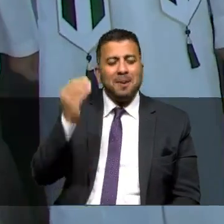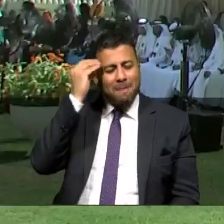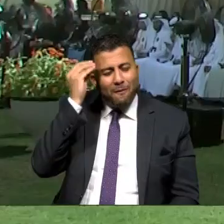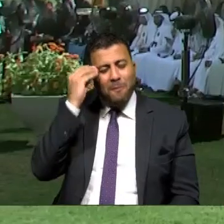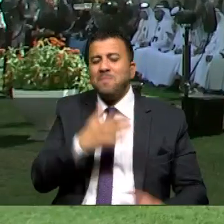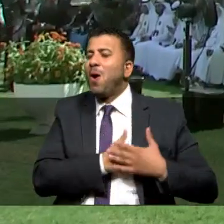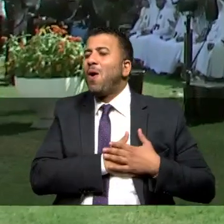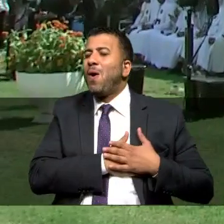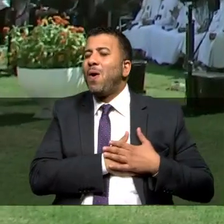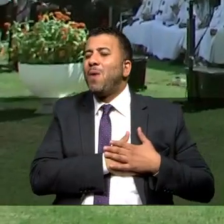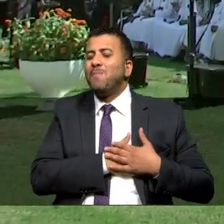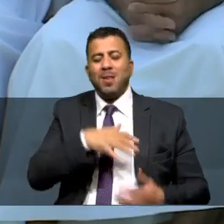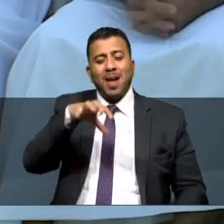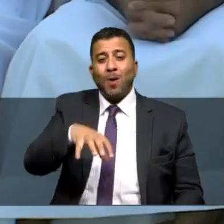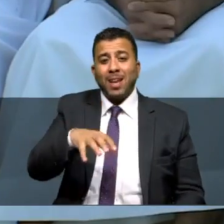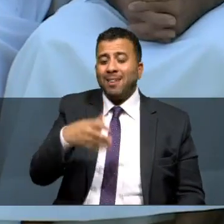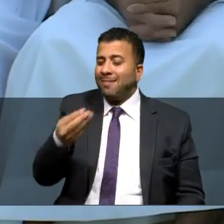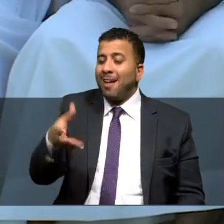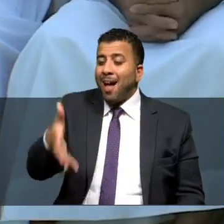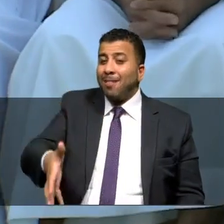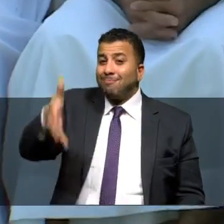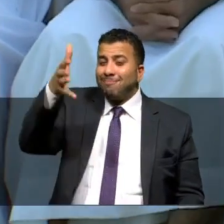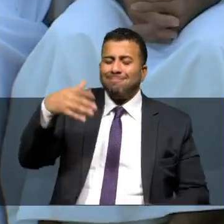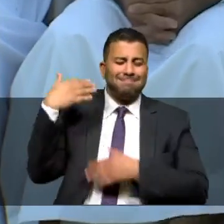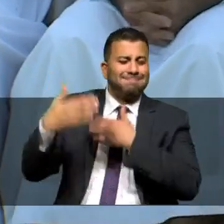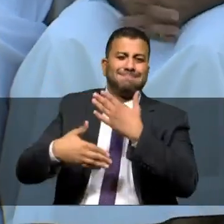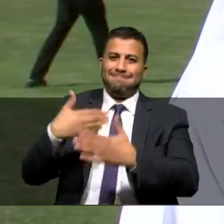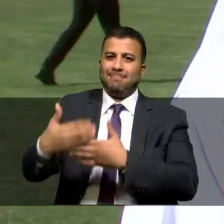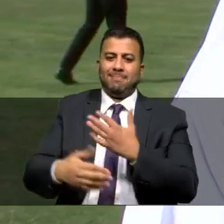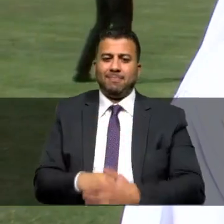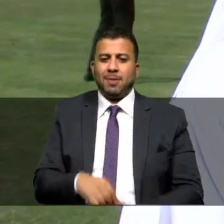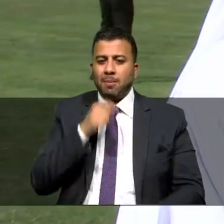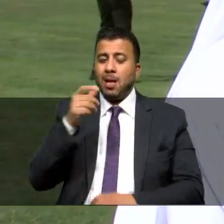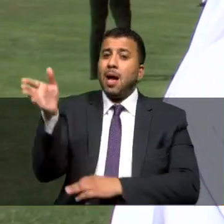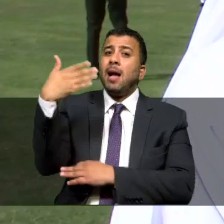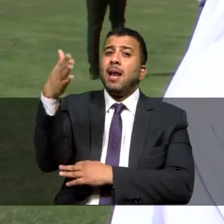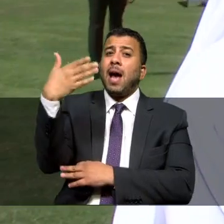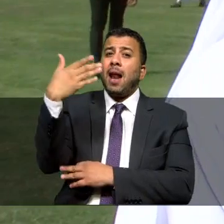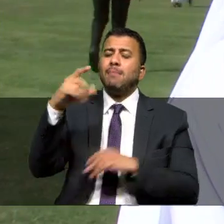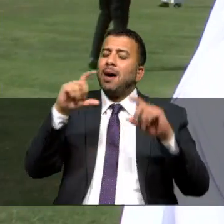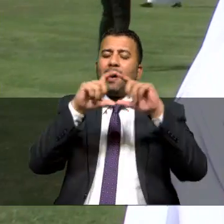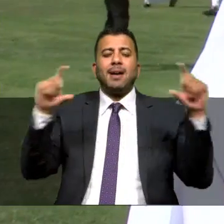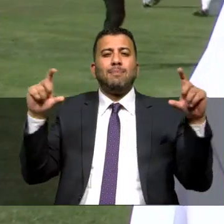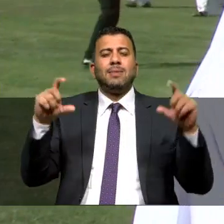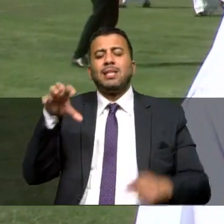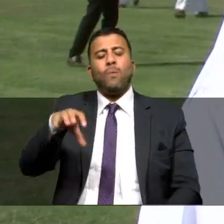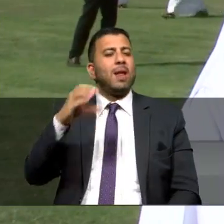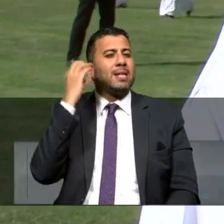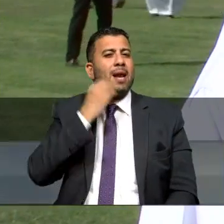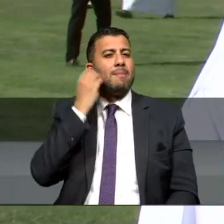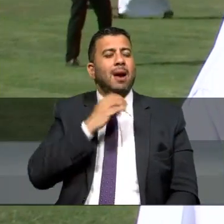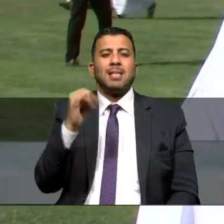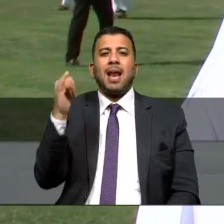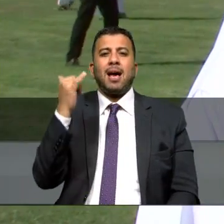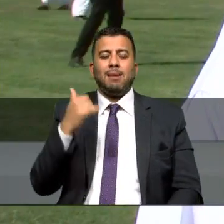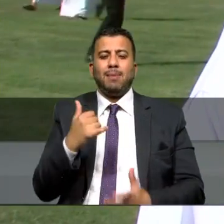الوطن في نفوس الأجيال المتعاقبة. العلم طبعاً رمز لدولة الإمارات العربية المتحدة،